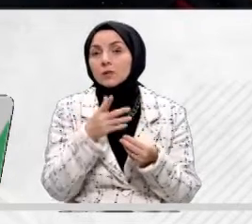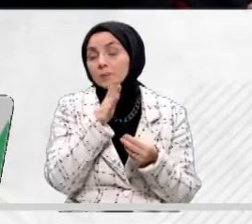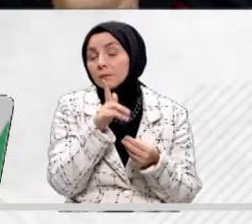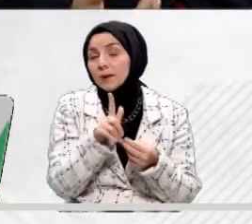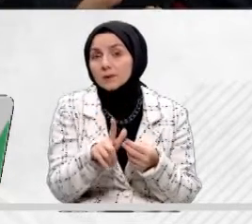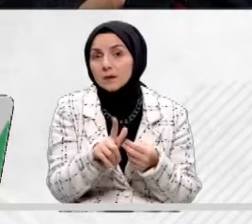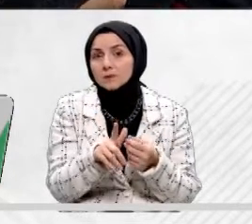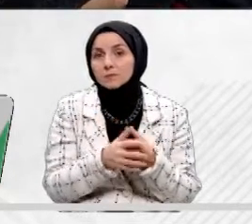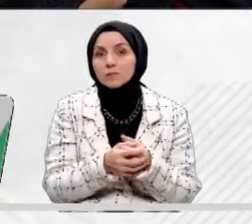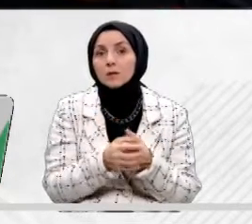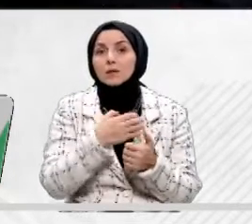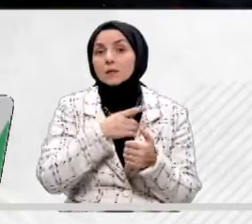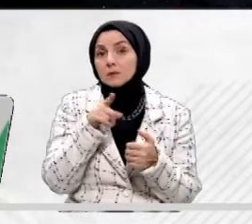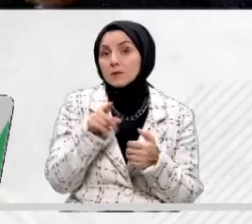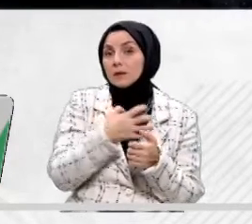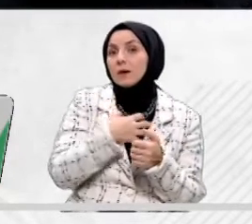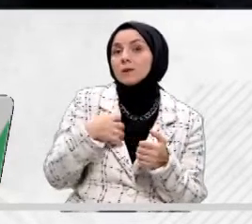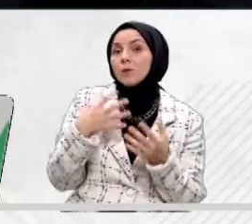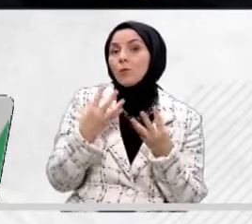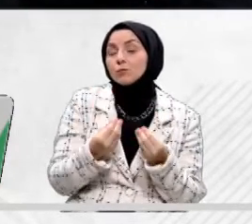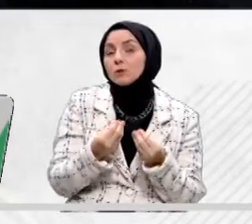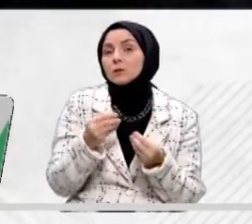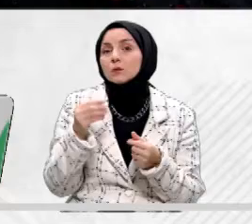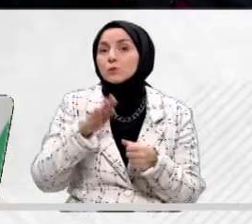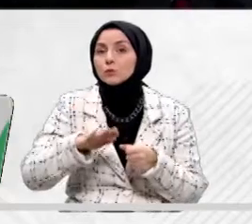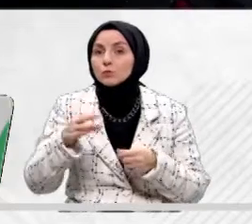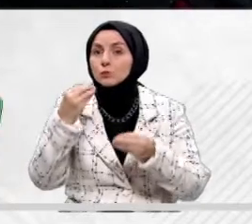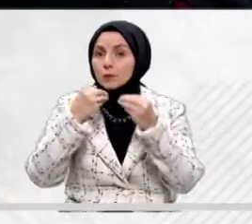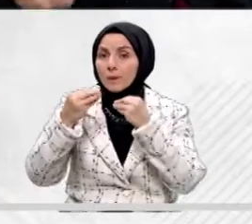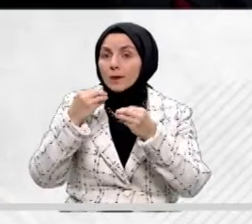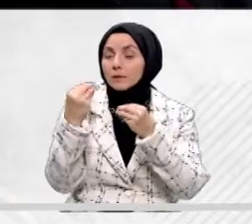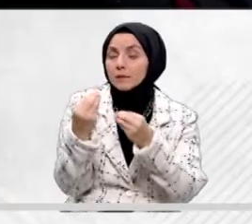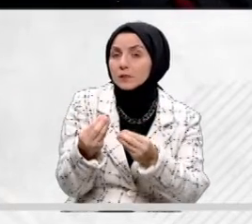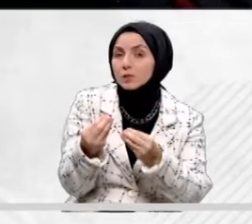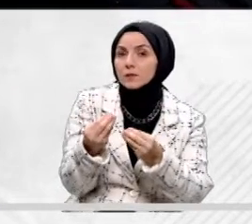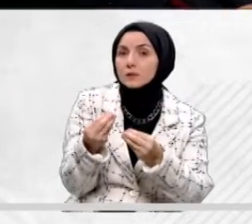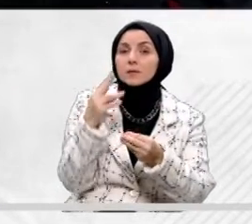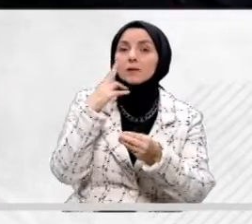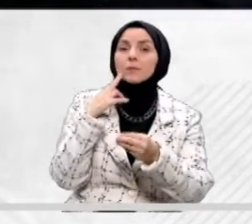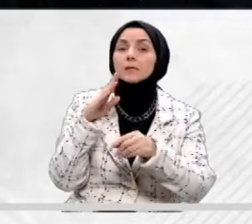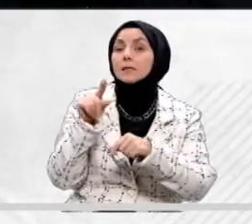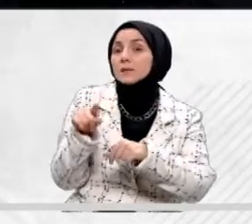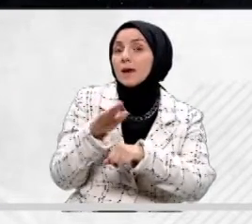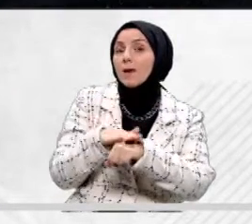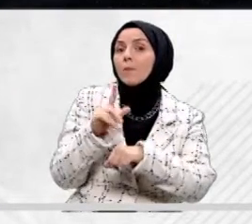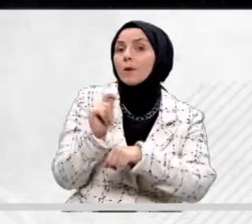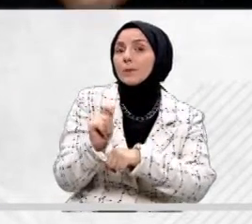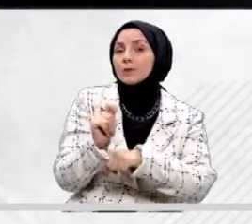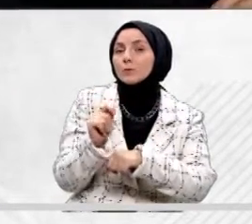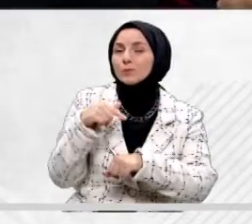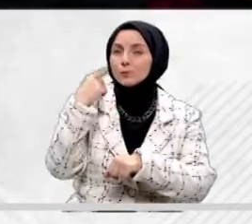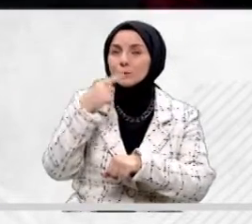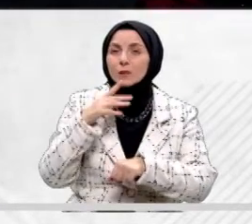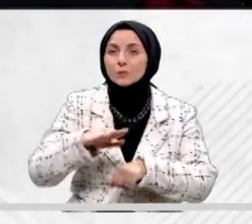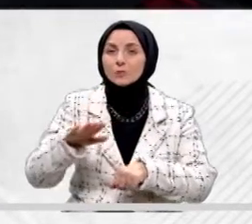ama annelik sana ait olacak çocuğunu besleyeceksin kucağında onun temizliği ile birebirsel ilgilenmek zorundasın O yüzden de çocuklarımızı bütün